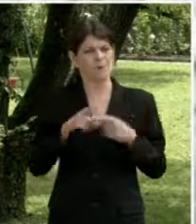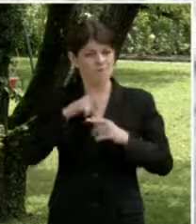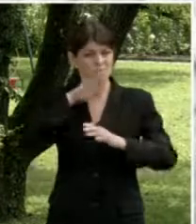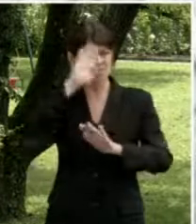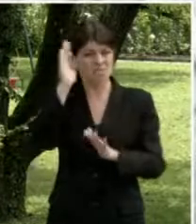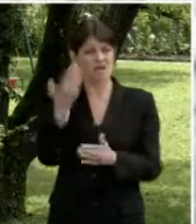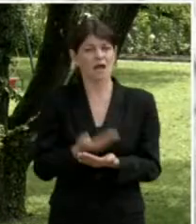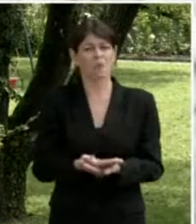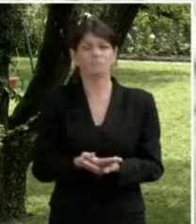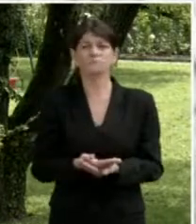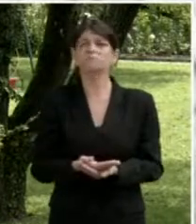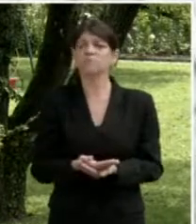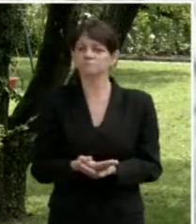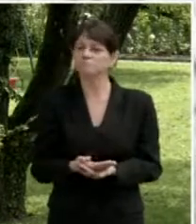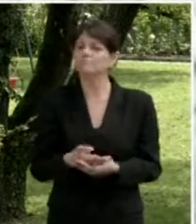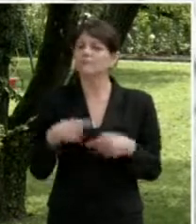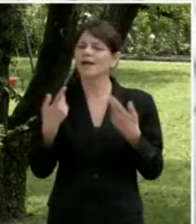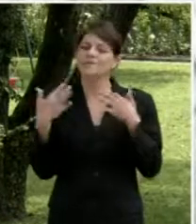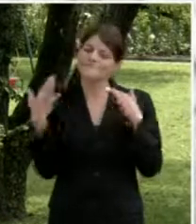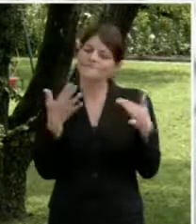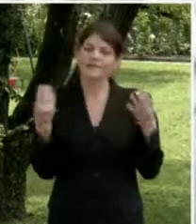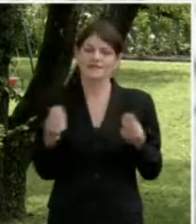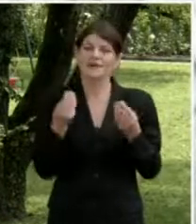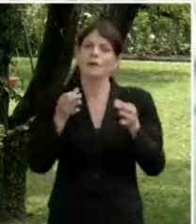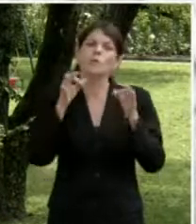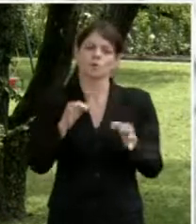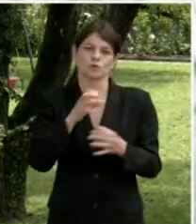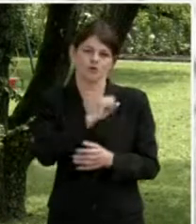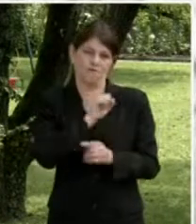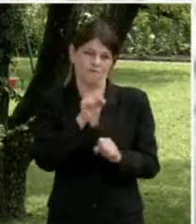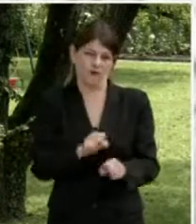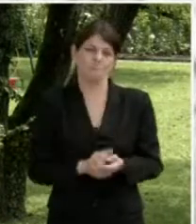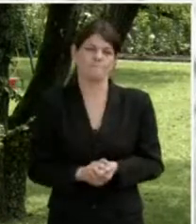vertrauen, werden wir vieles gut bewältigen können.